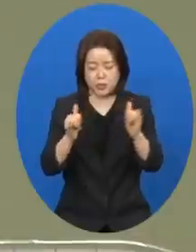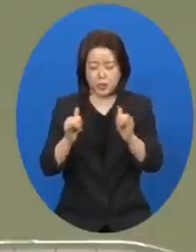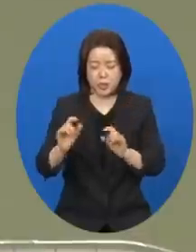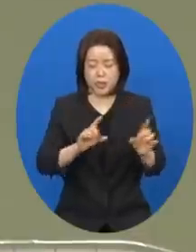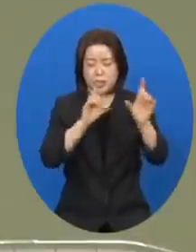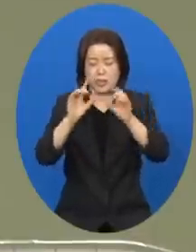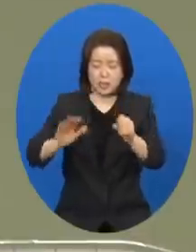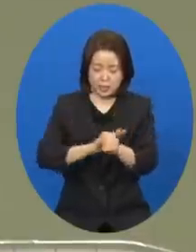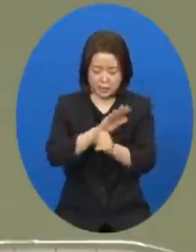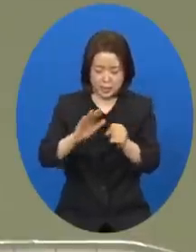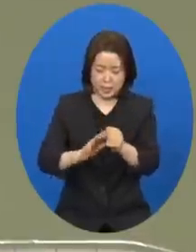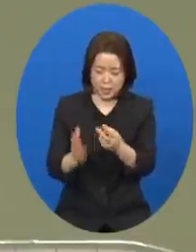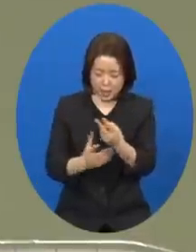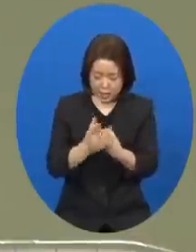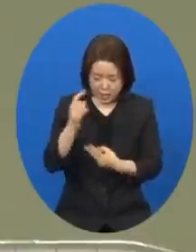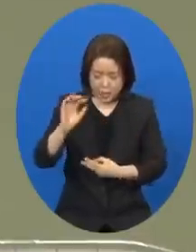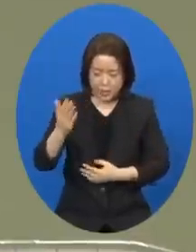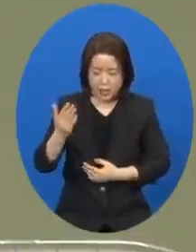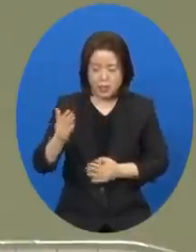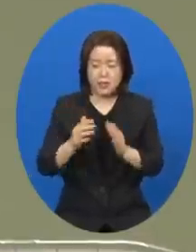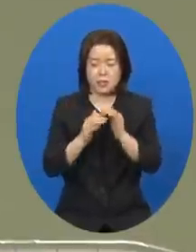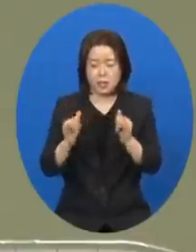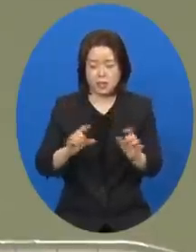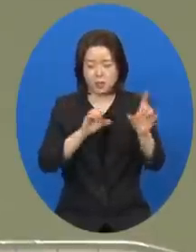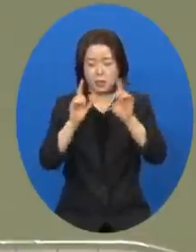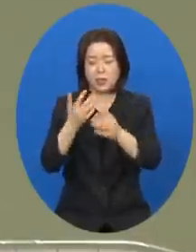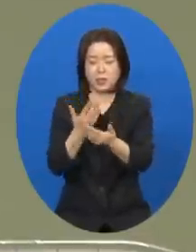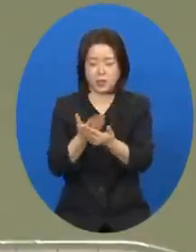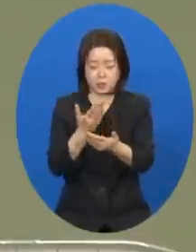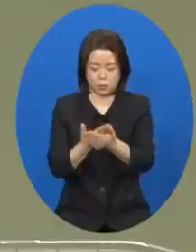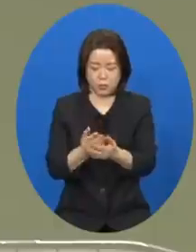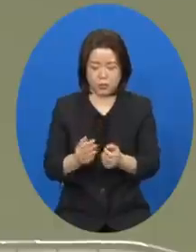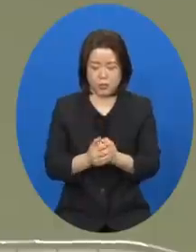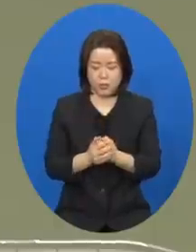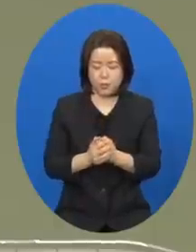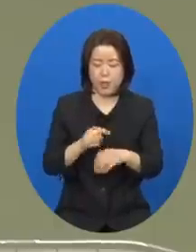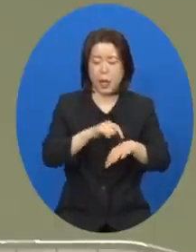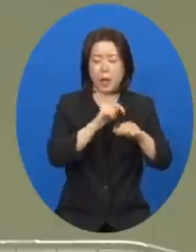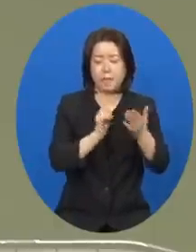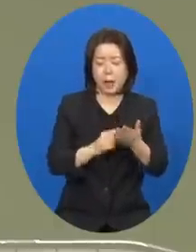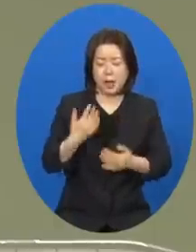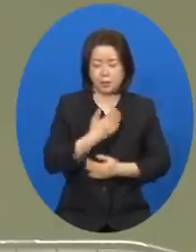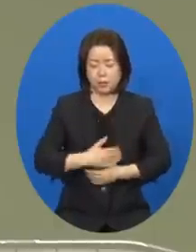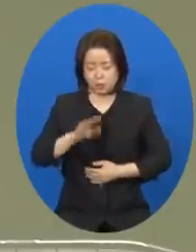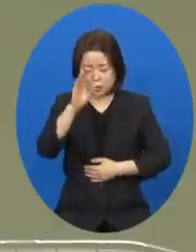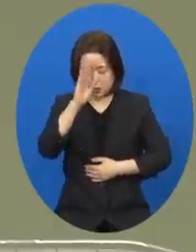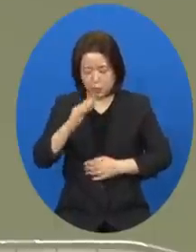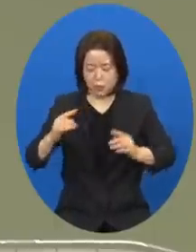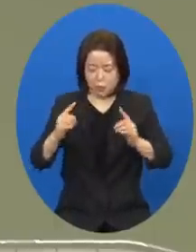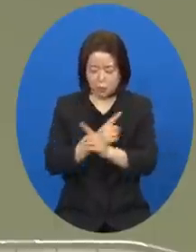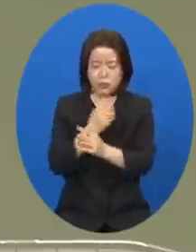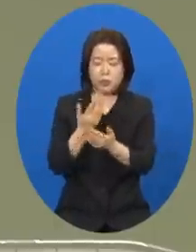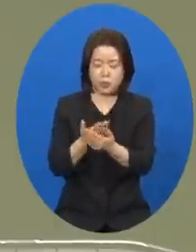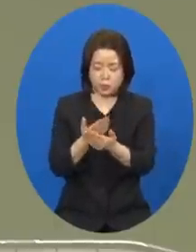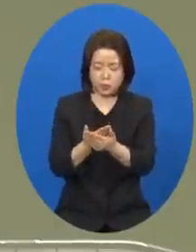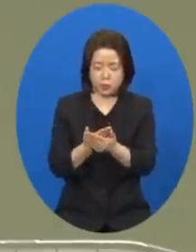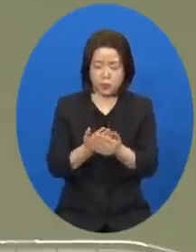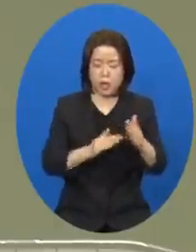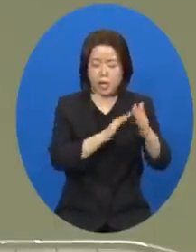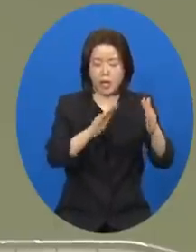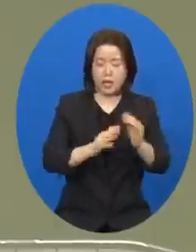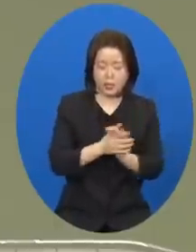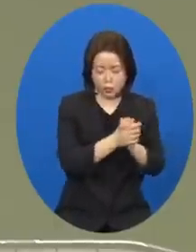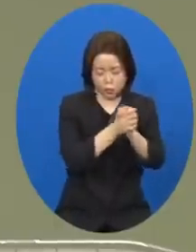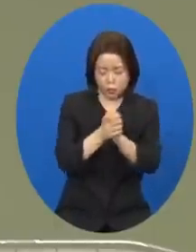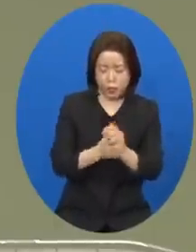하나 되게 만드는 자로 살게 하소서. 마음과 육신의 병을 고쳐주시고 가정이 화목되어 하나